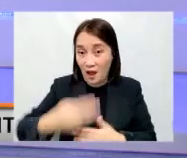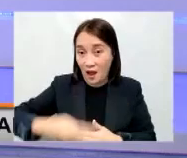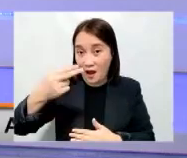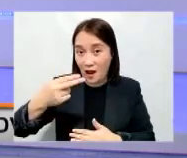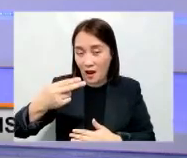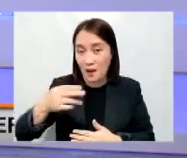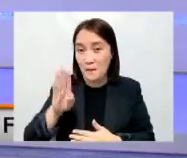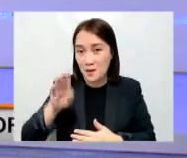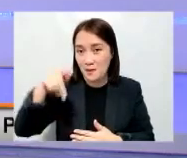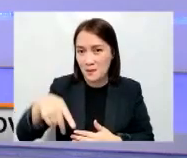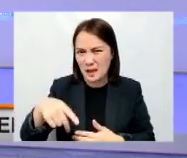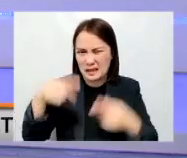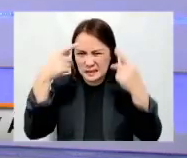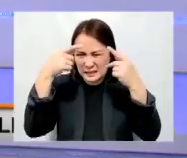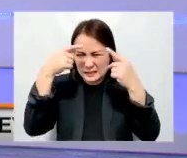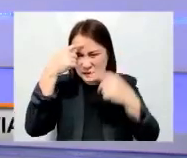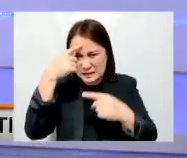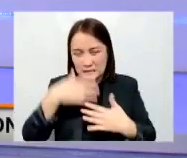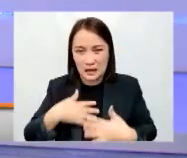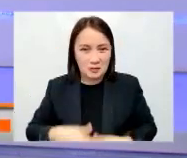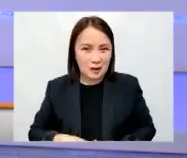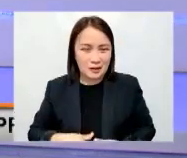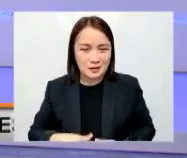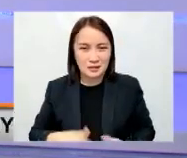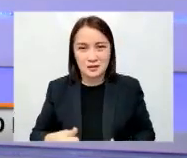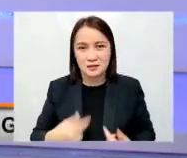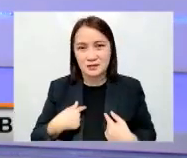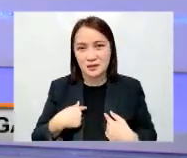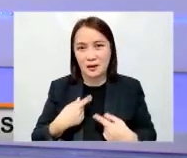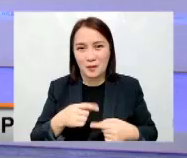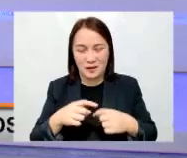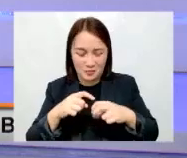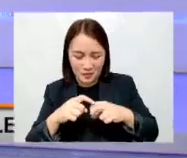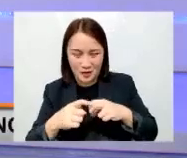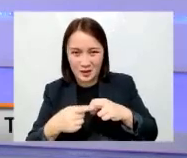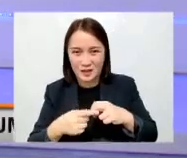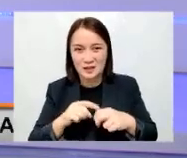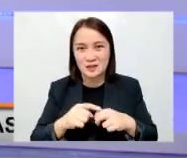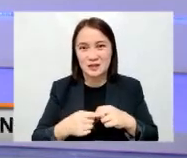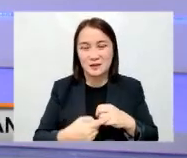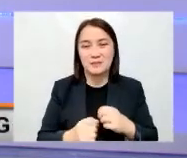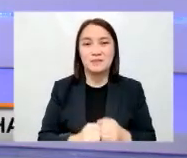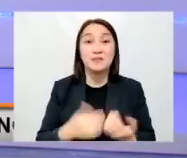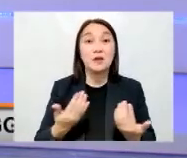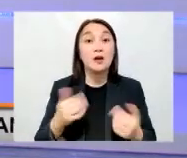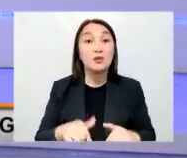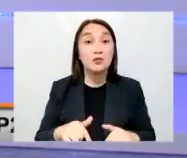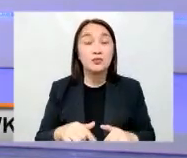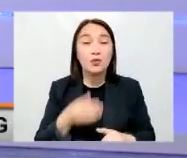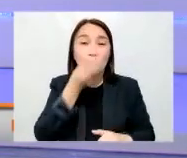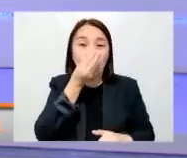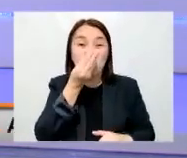ulo, congestion, rayuma at sakit sa buto-buto. Pero sa ngayon, endangered na o nanganganib